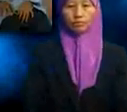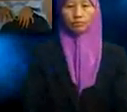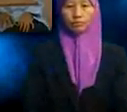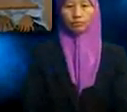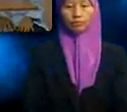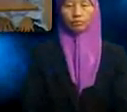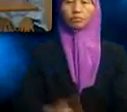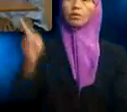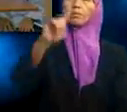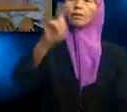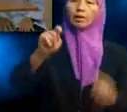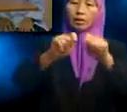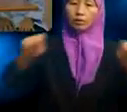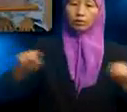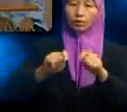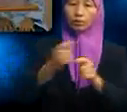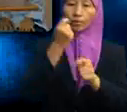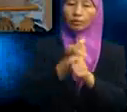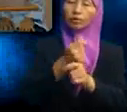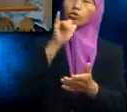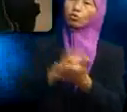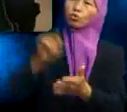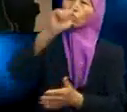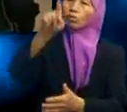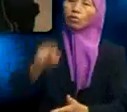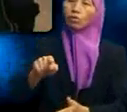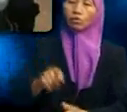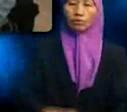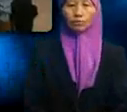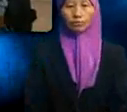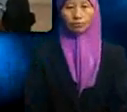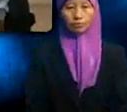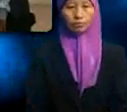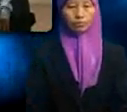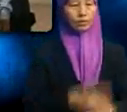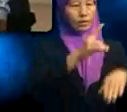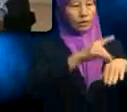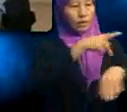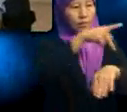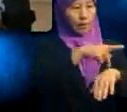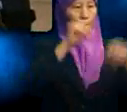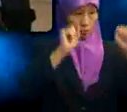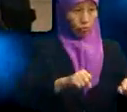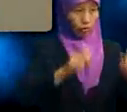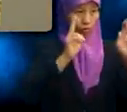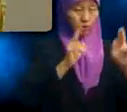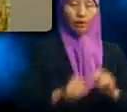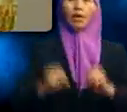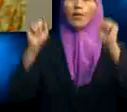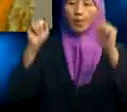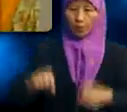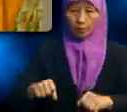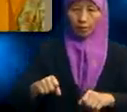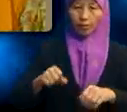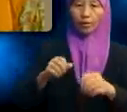Di manakah tempat-tempat tertentu itu, Ustazah? Di padang boleh kan, Ustazah? Boleh.